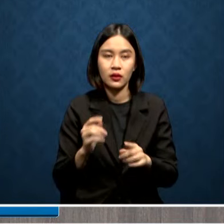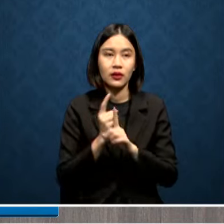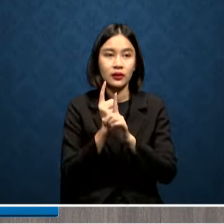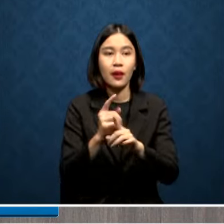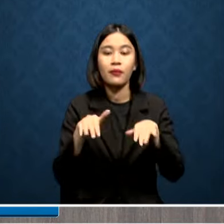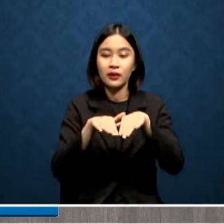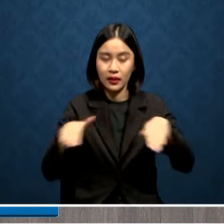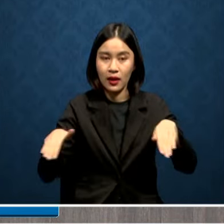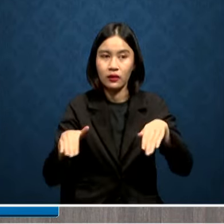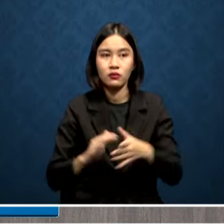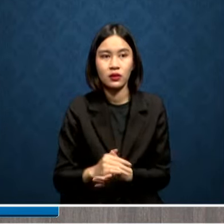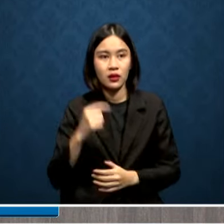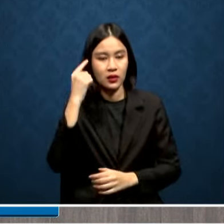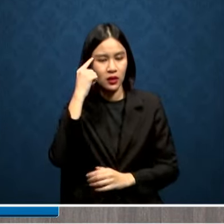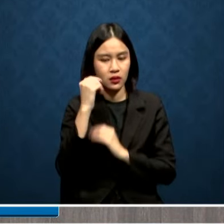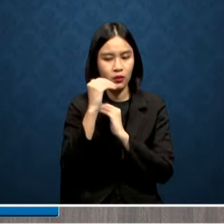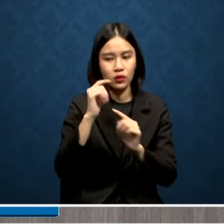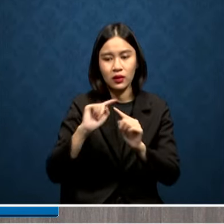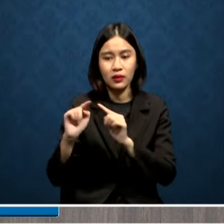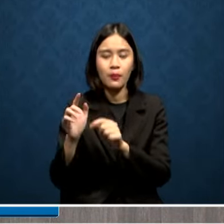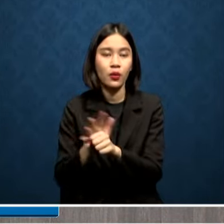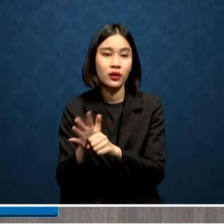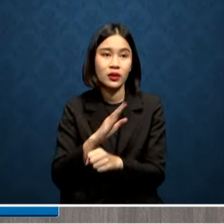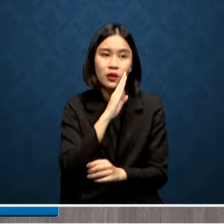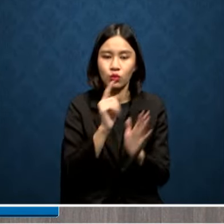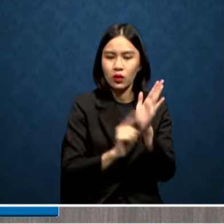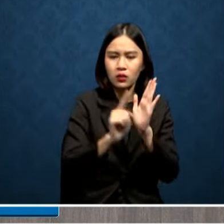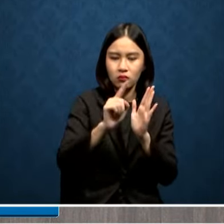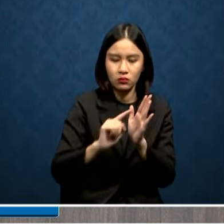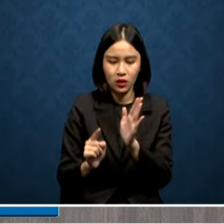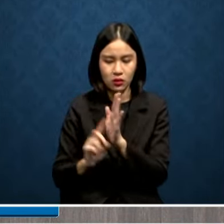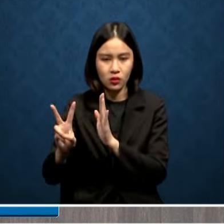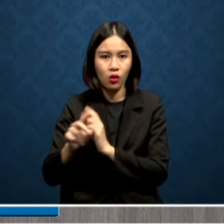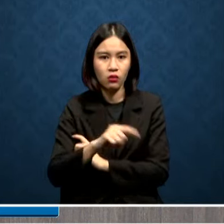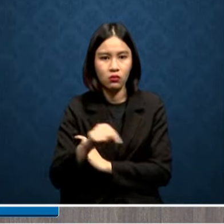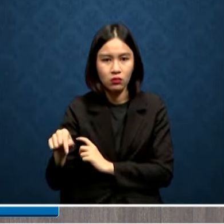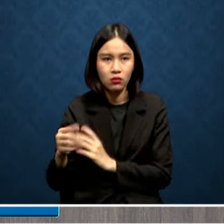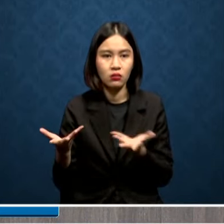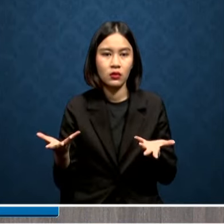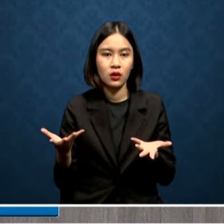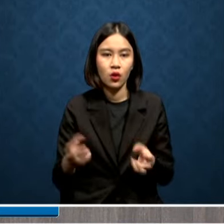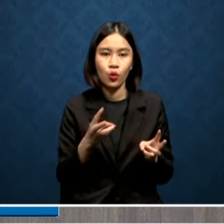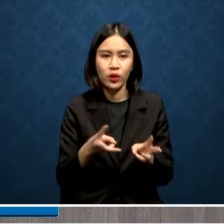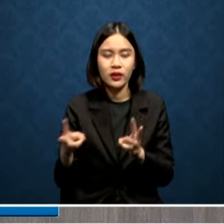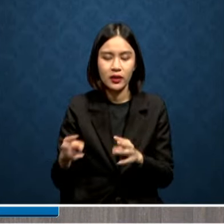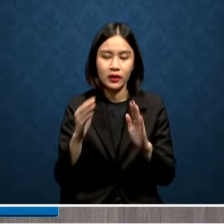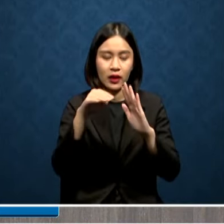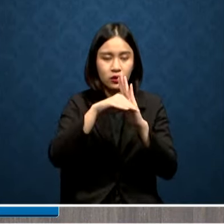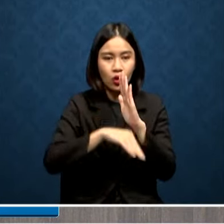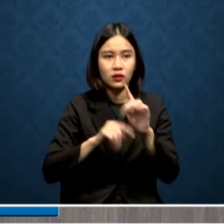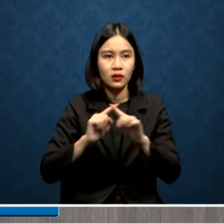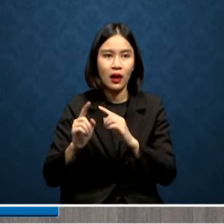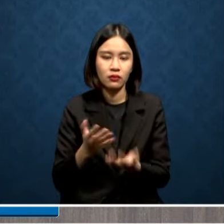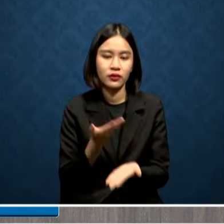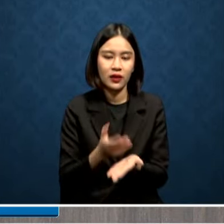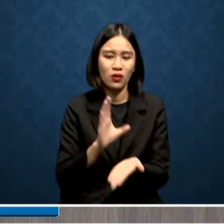คือไม่ต้องกะเกณฑ์กันให้มากถ้า2ชั้นท่านประธานคิดดูนะครับการใช้กลไกนั้นเกิดสูญเสีย